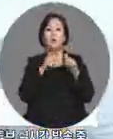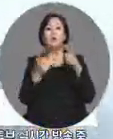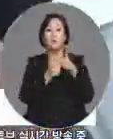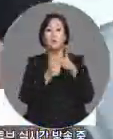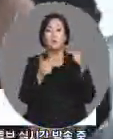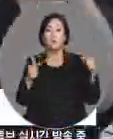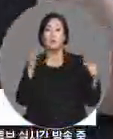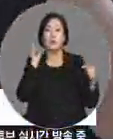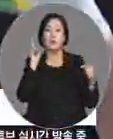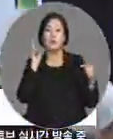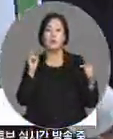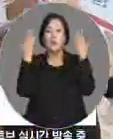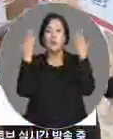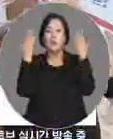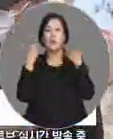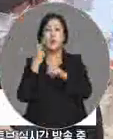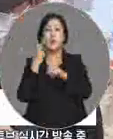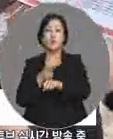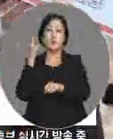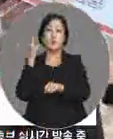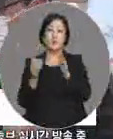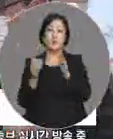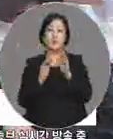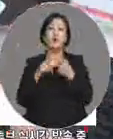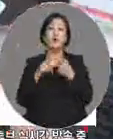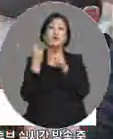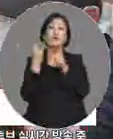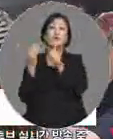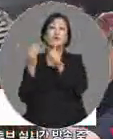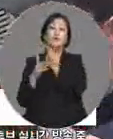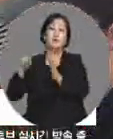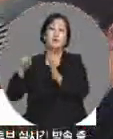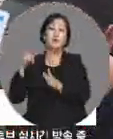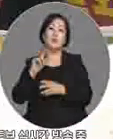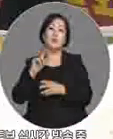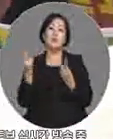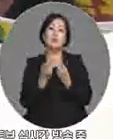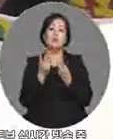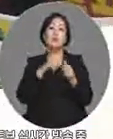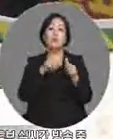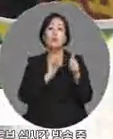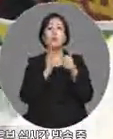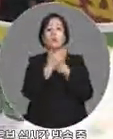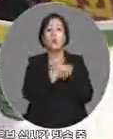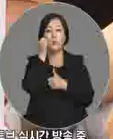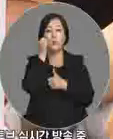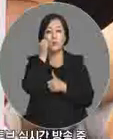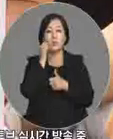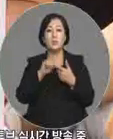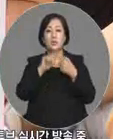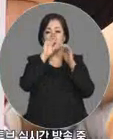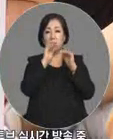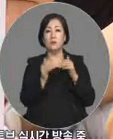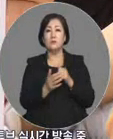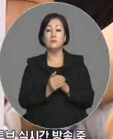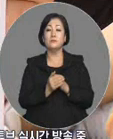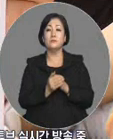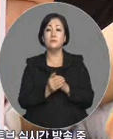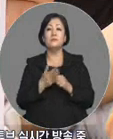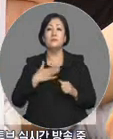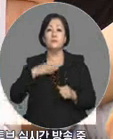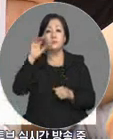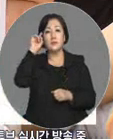점과 학교는 12시에 끝나는 만큼 맞벌이 부부는 보육 공백이 생길 수 있다는 점을 우려합니다. 제